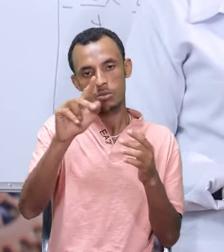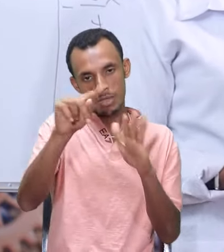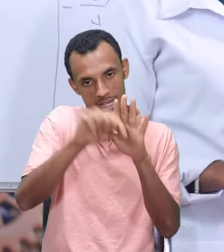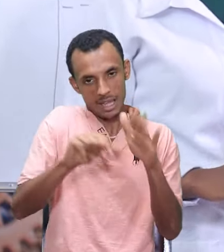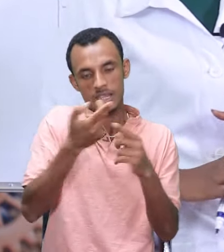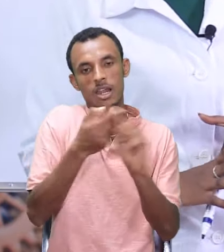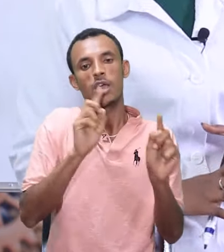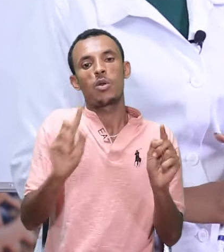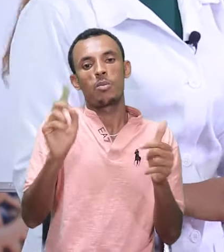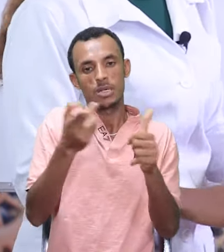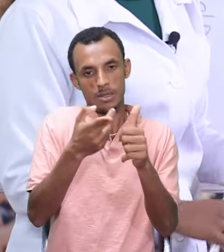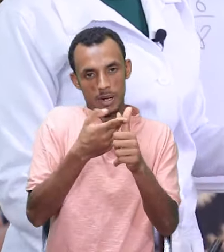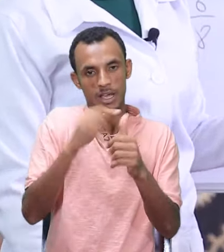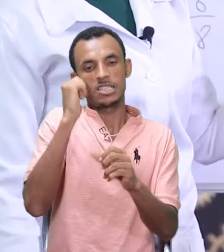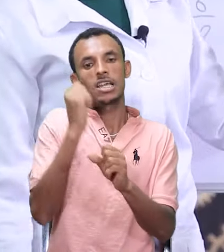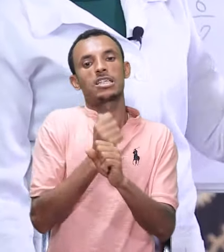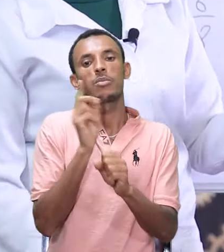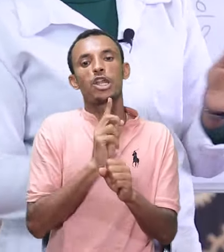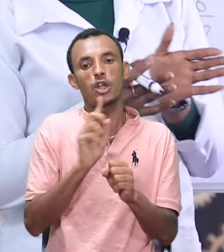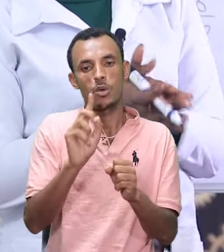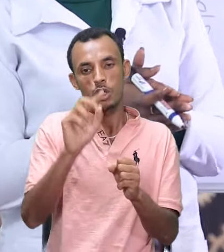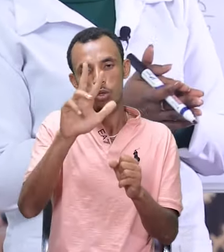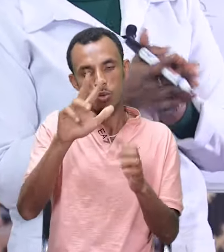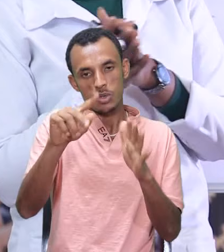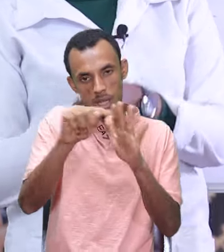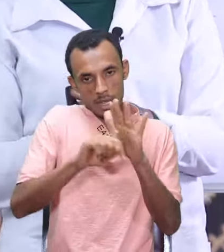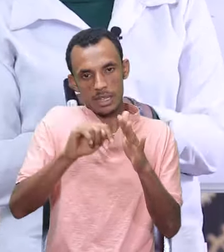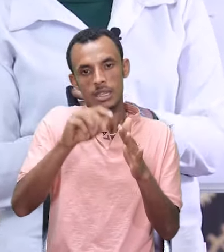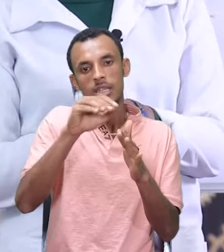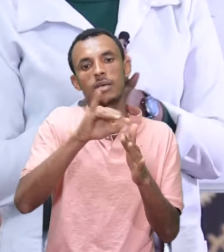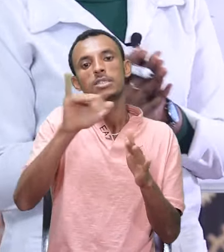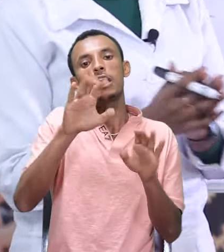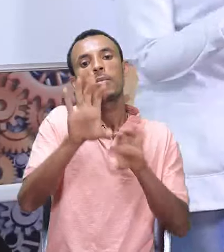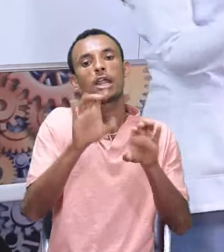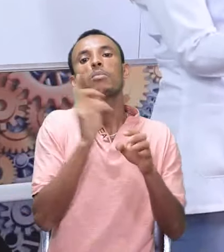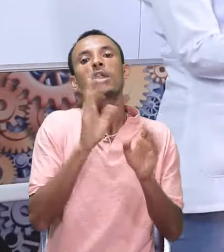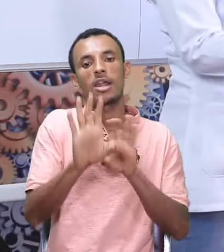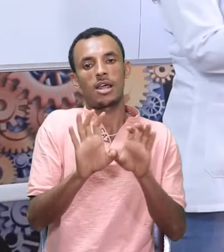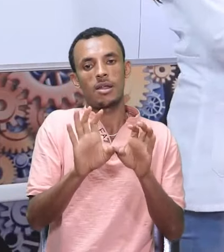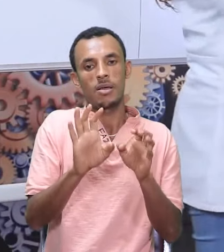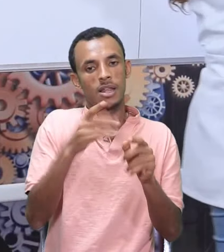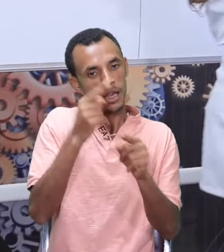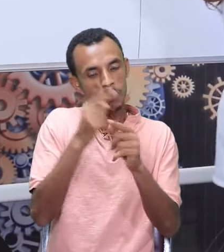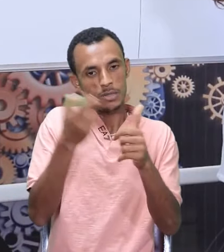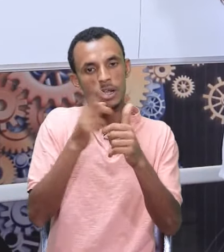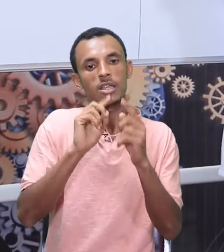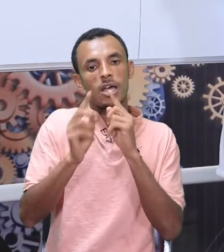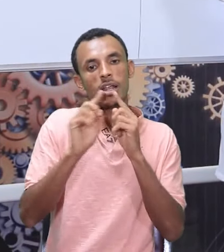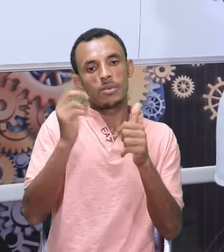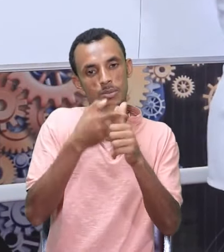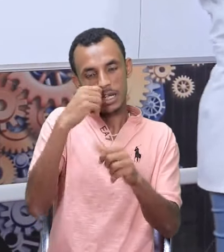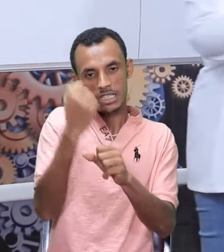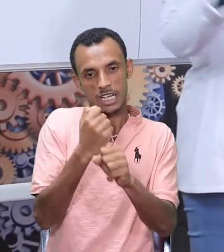የተለያየ ነው ስለዚህ የመጀመሪያ ስራችን ምንድነው የሶስቱን ታህት ተመሳሳይ ለማድረግ ምን እናረጋለን ልክ ቀድም እንደተባባለው የመጀመሪያ